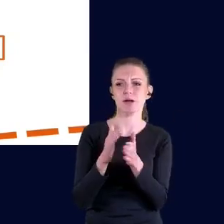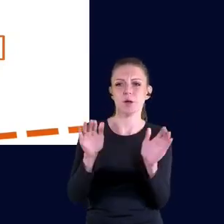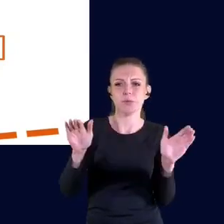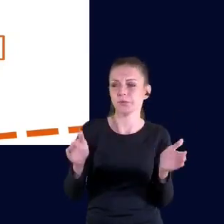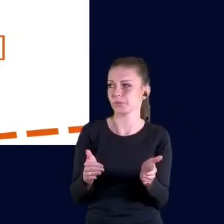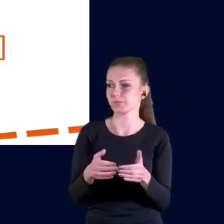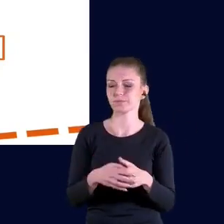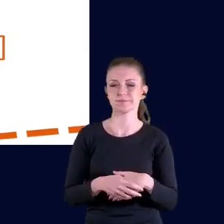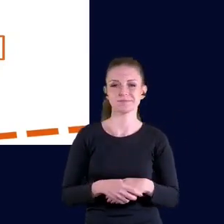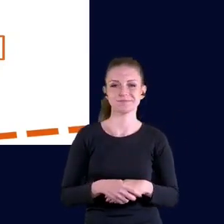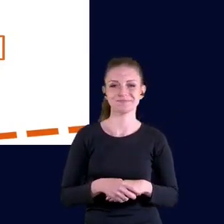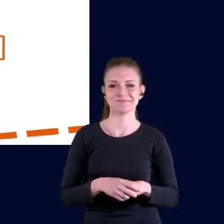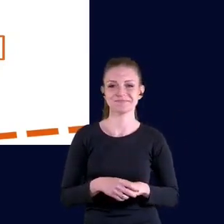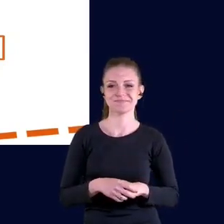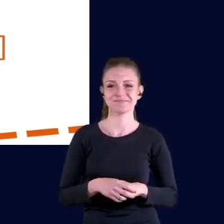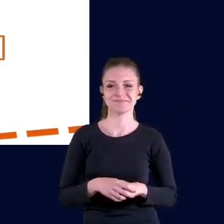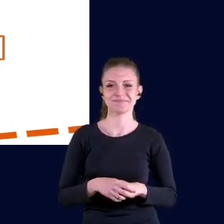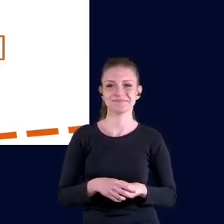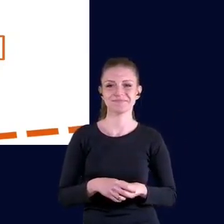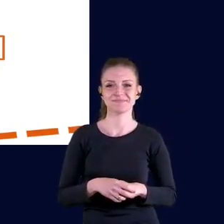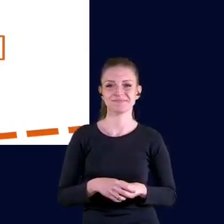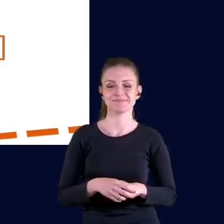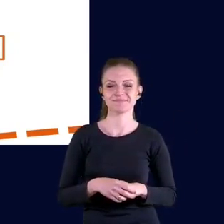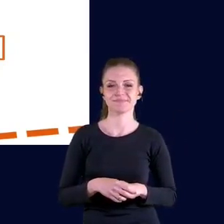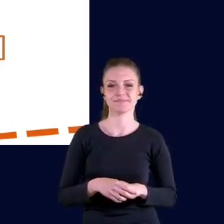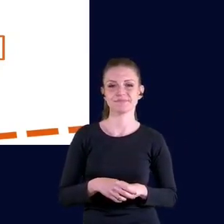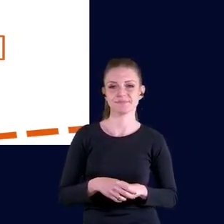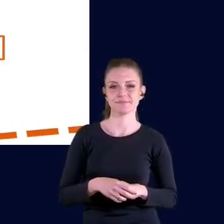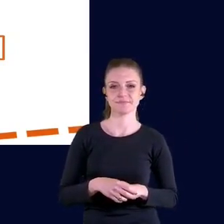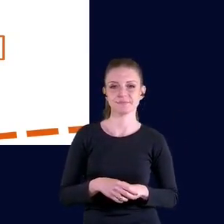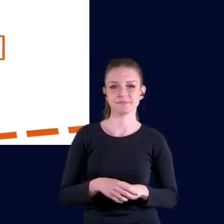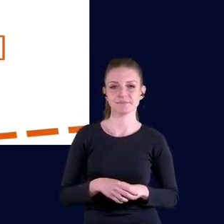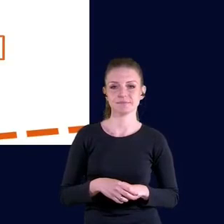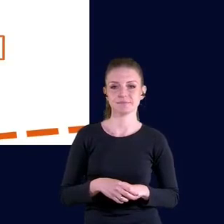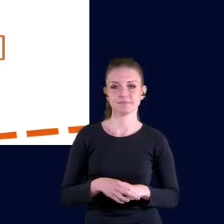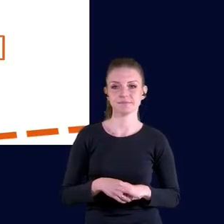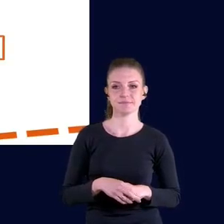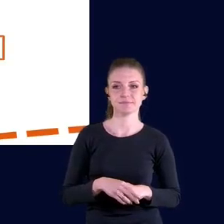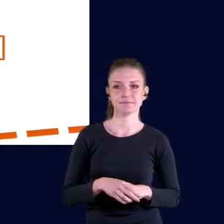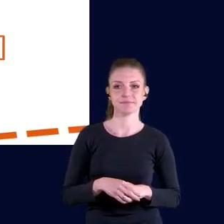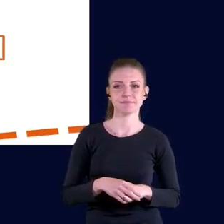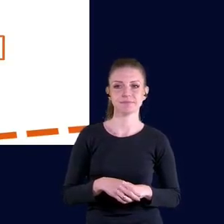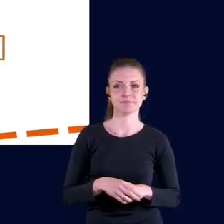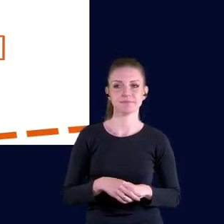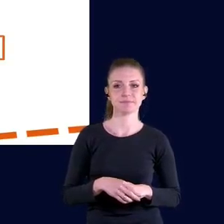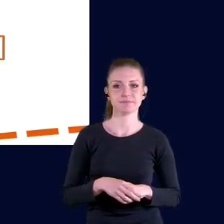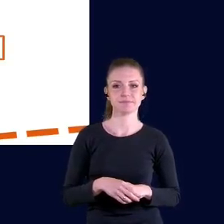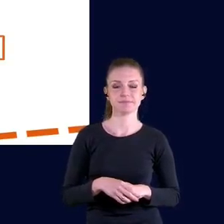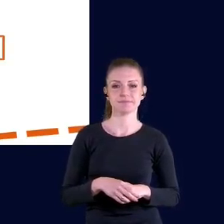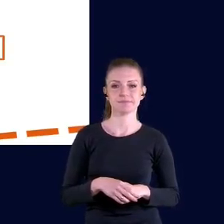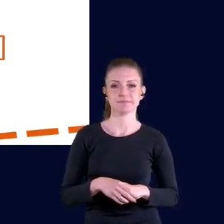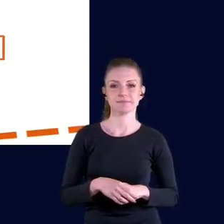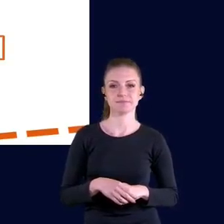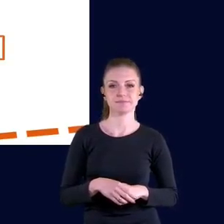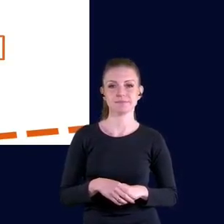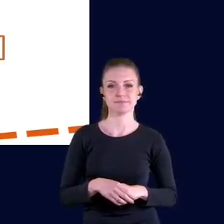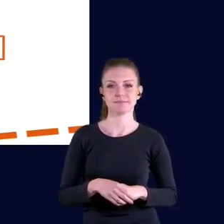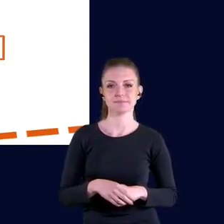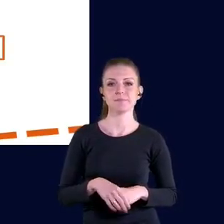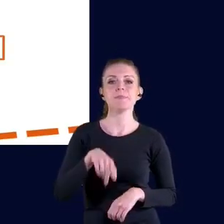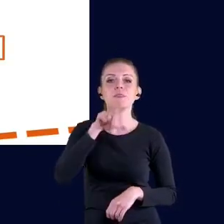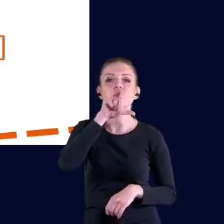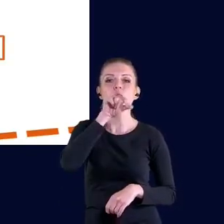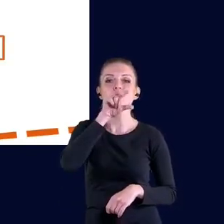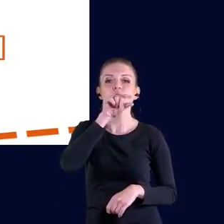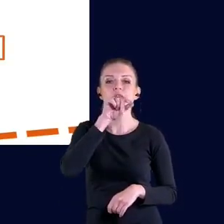do tego jako serwis społecznościowy Twitter powstał Stanach Zjednoczonych są dominujące fizyków